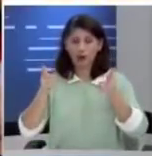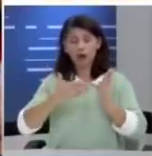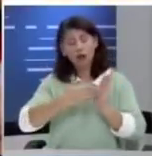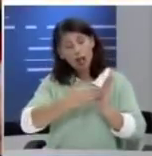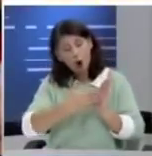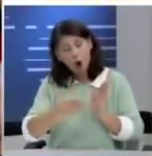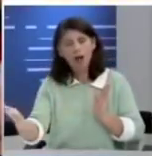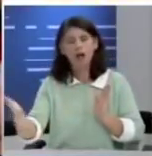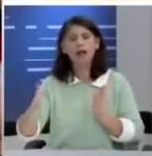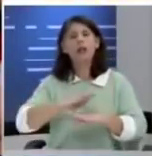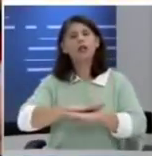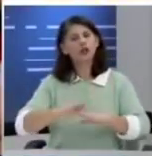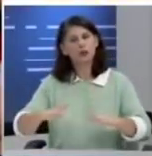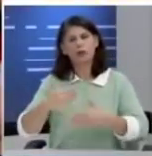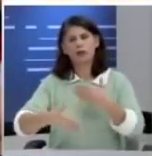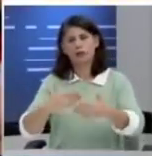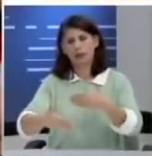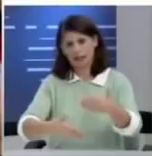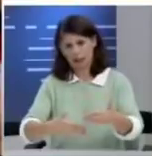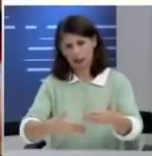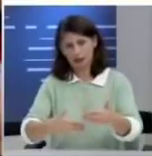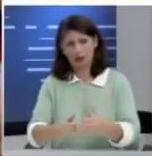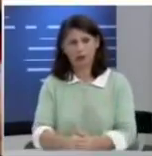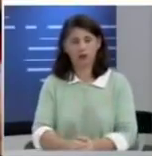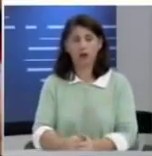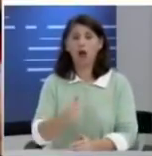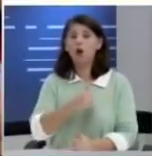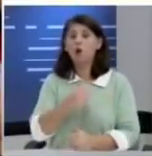όλα, στο κλείσιμο της διαδικασίας.